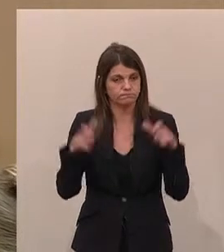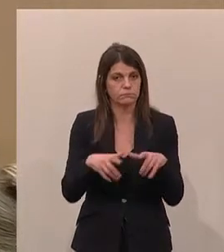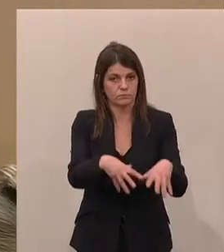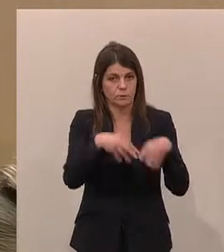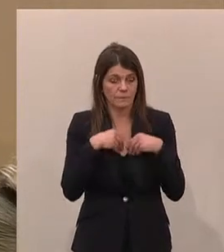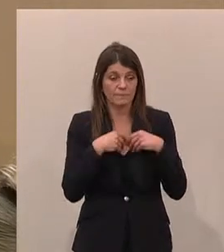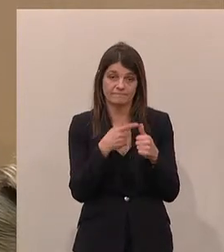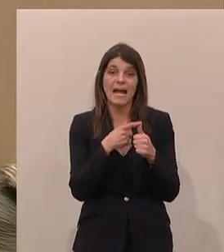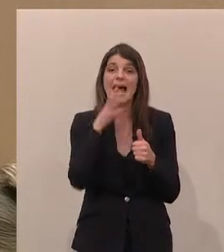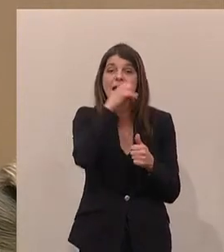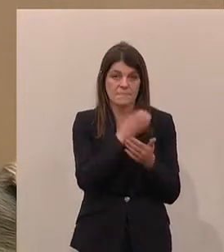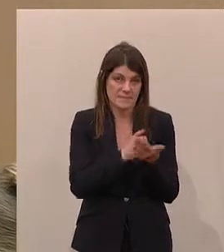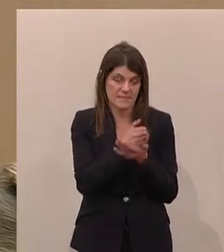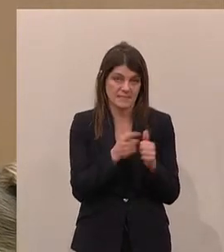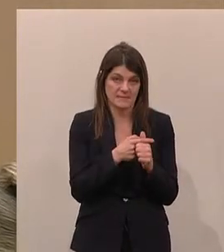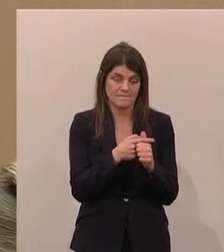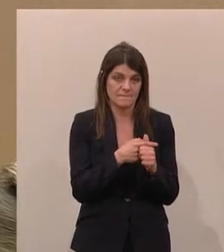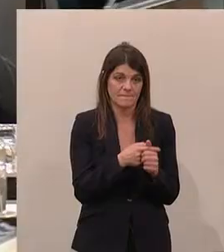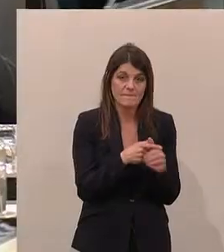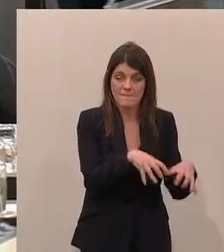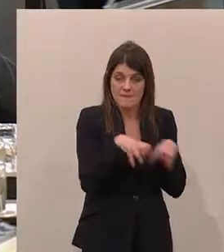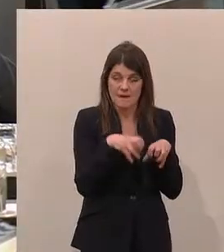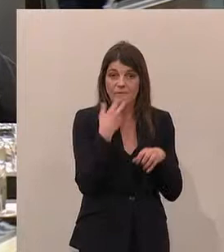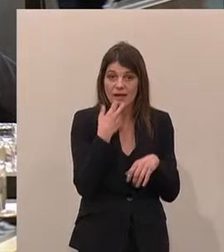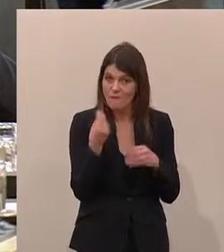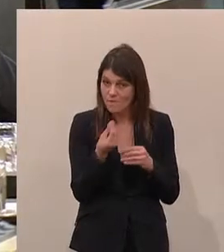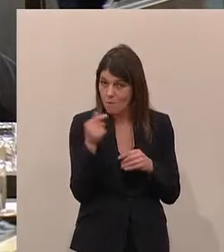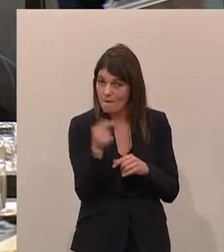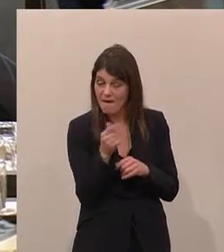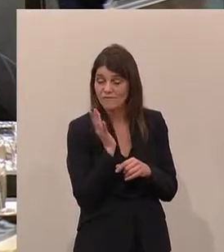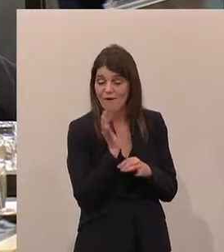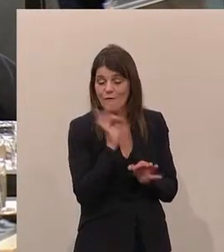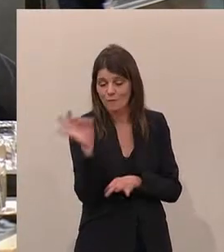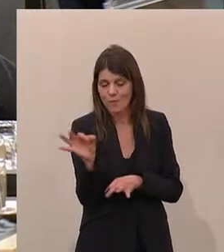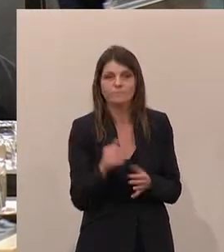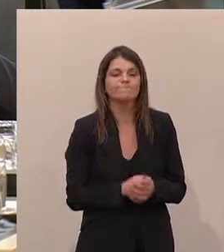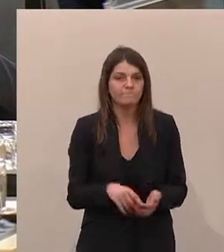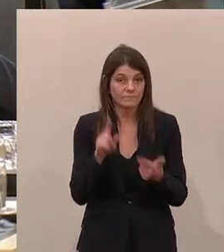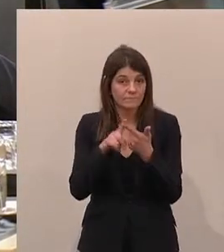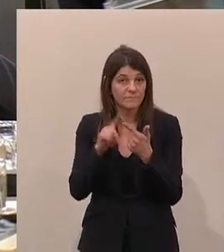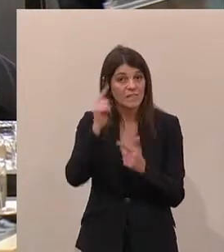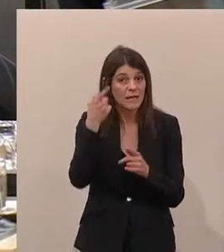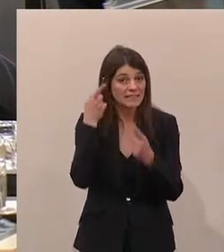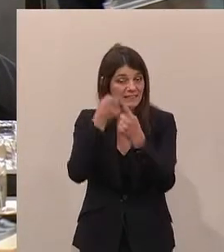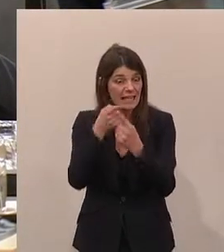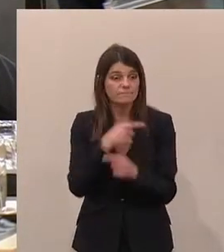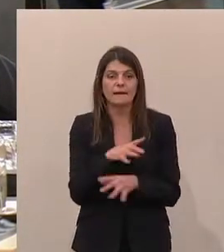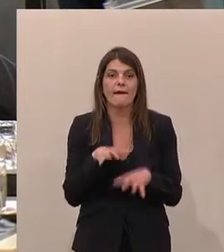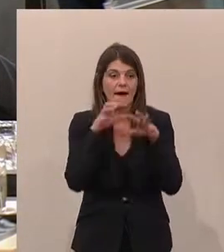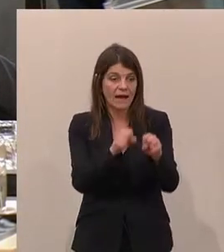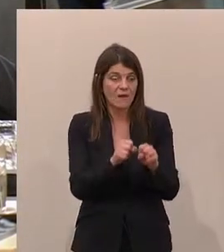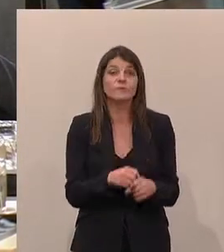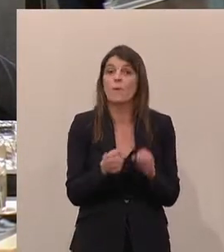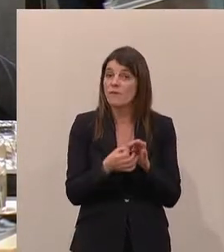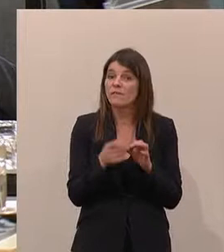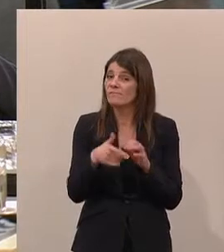des Geheimdienstes, weil er für sie gefährlich ist. Das zweite Ziel ist der Angriff auf die Unabhängigkeit